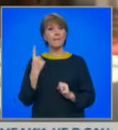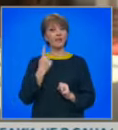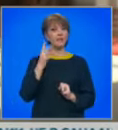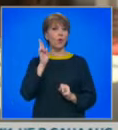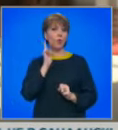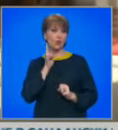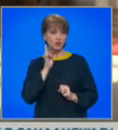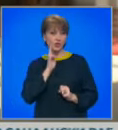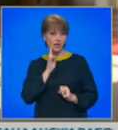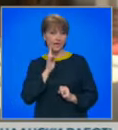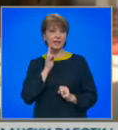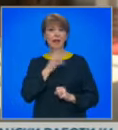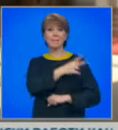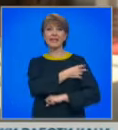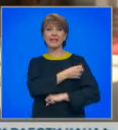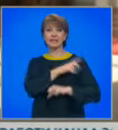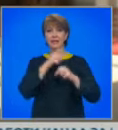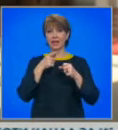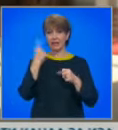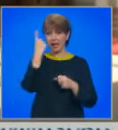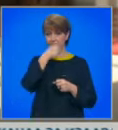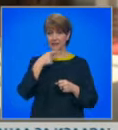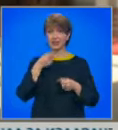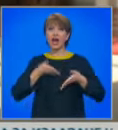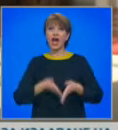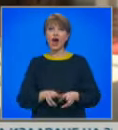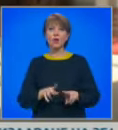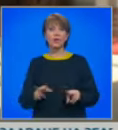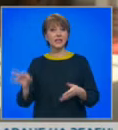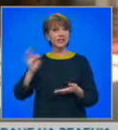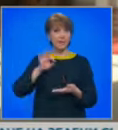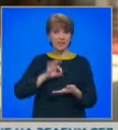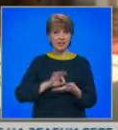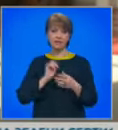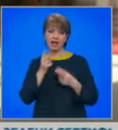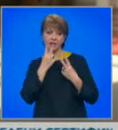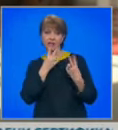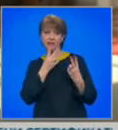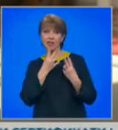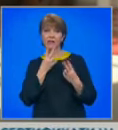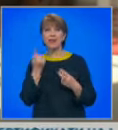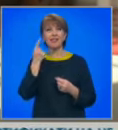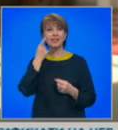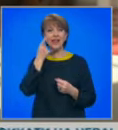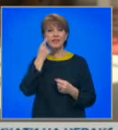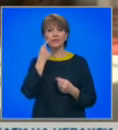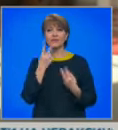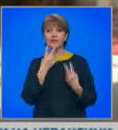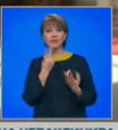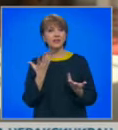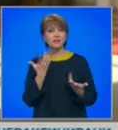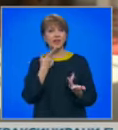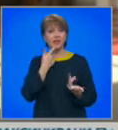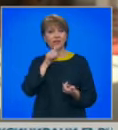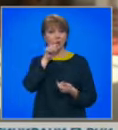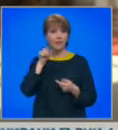учителите, медицинските лица, родителите, които ще присъстват, трябва да погледнем тестовете, да видим за какво става дума, времето,